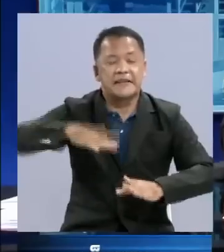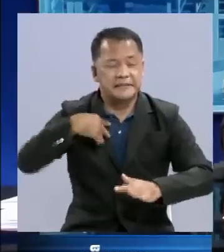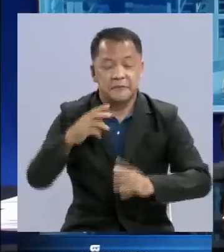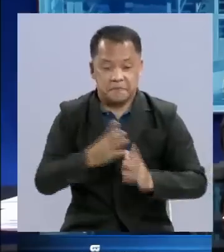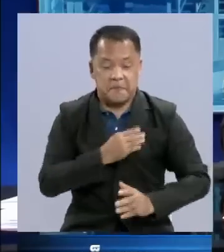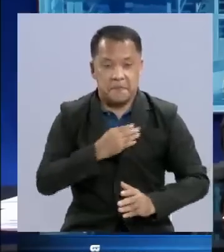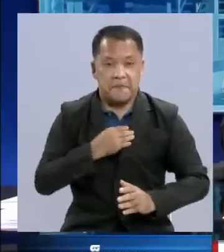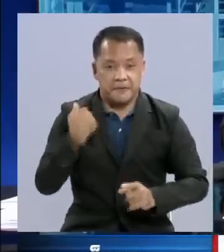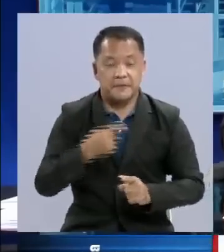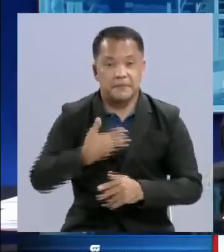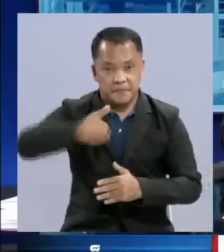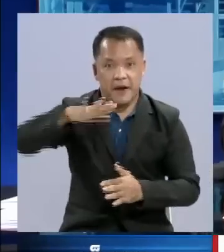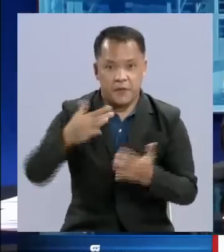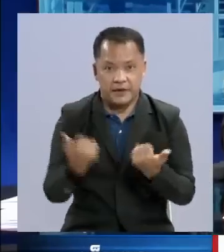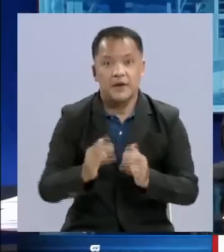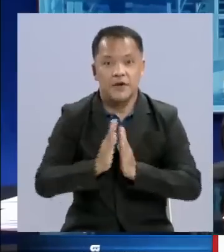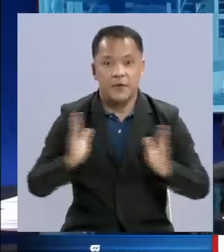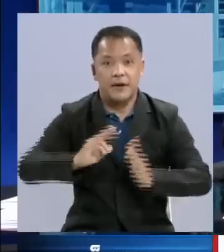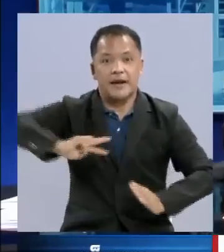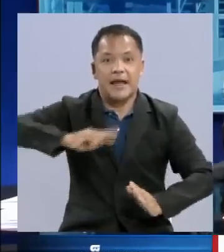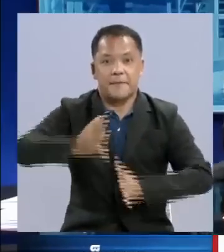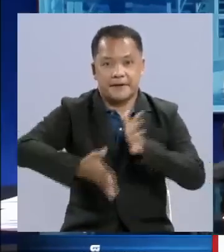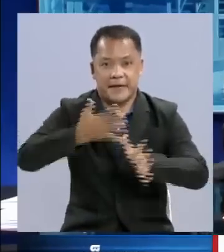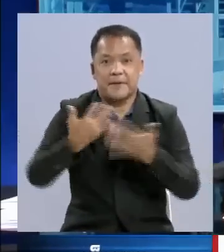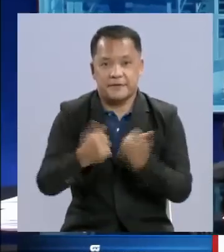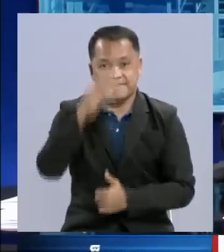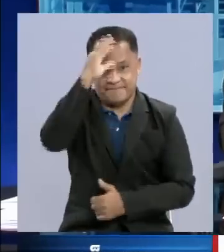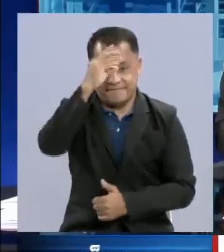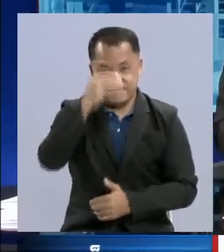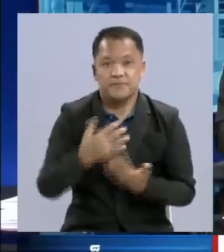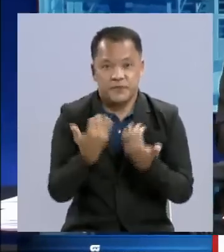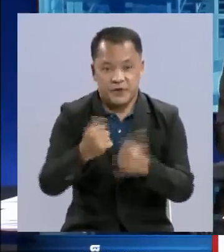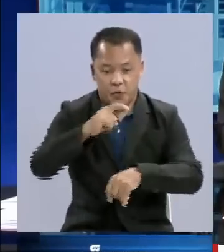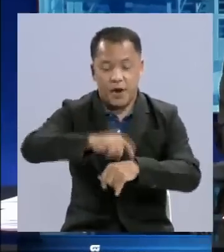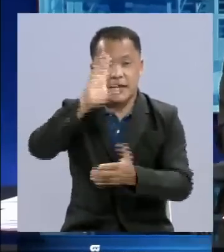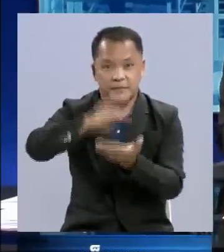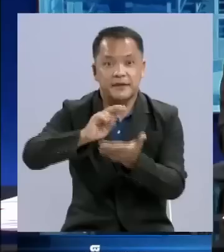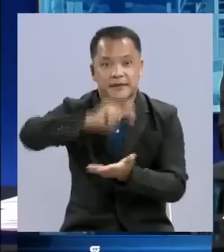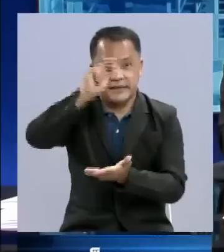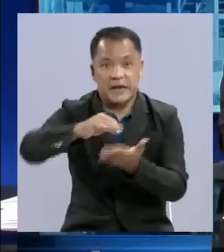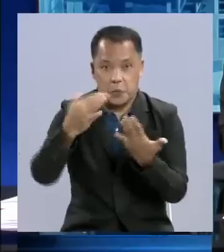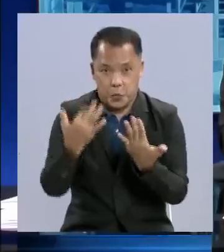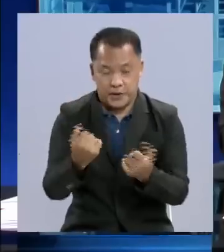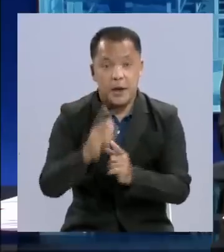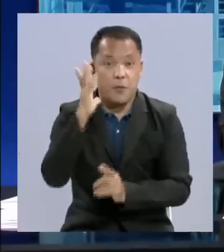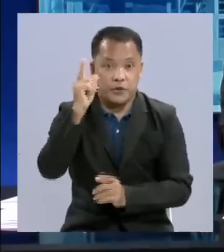การตื่นตัวนะครับลาไปด้วยภาพนี้นะครับขอบคุณอาจารย์ล่าภาษามือนะครับอาจารย์ทวิปเชื้อทองนะครับหมดเวลาของเก็บตกจากเนชั่นแล้วนะครับ